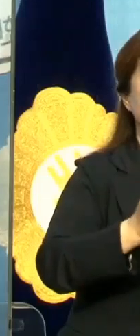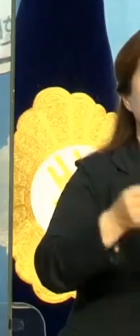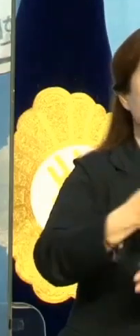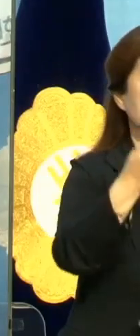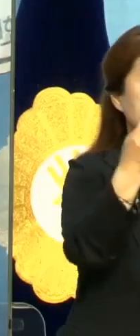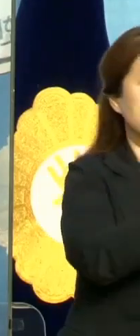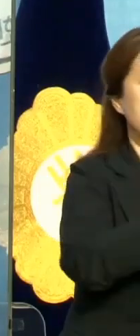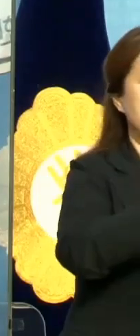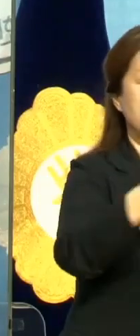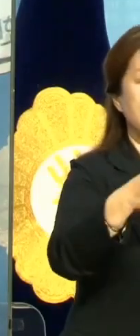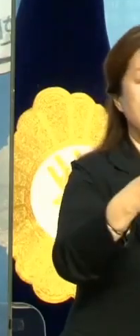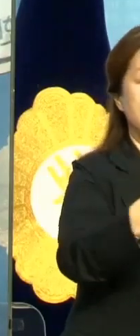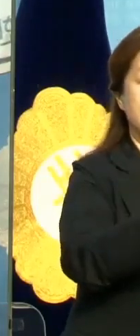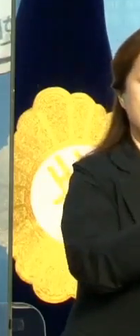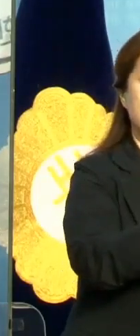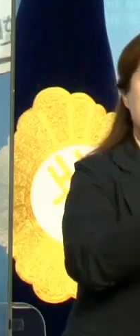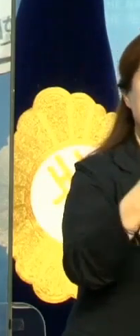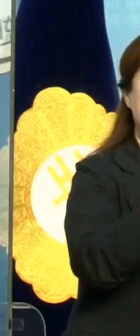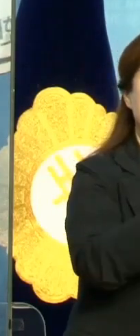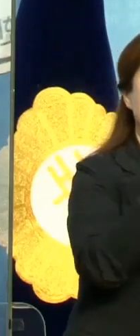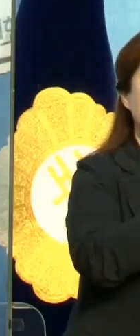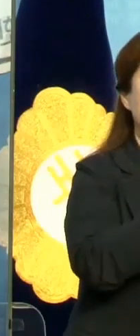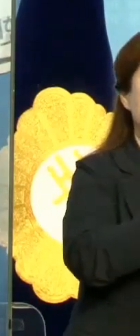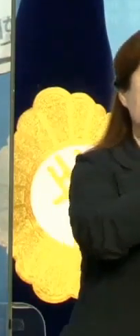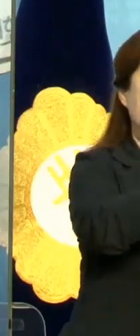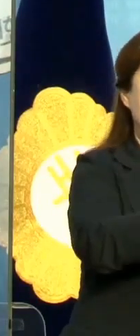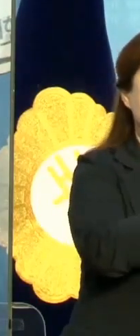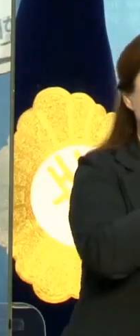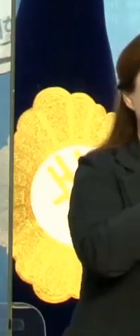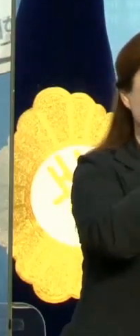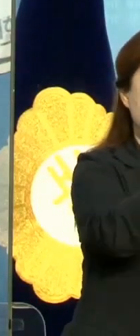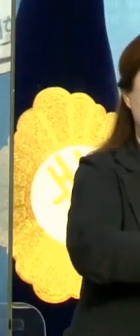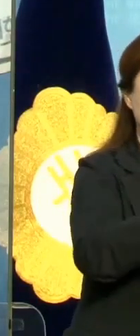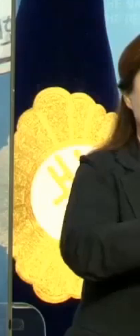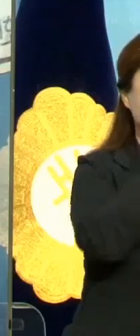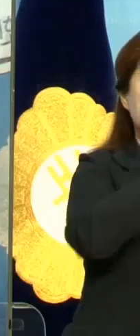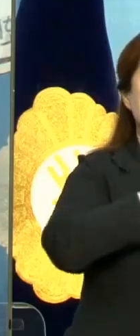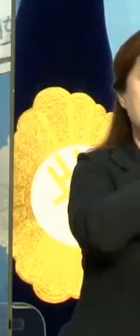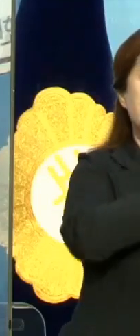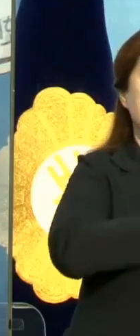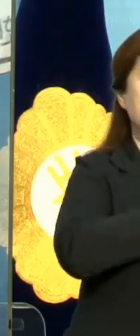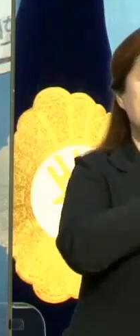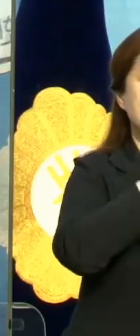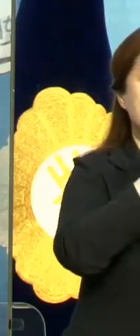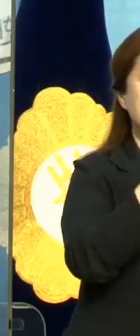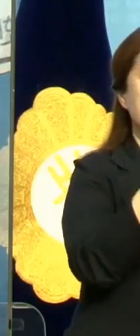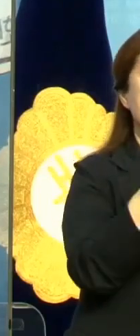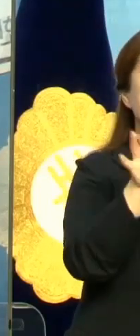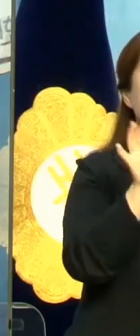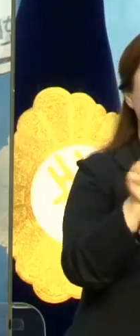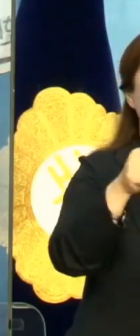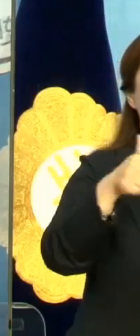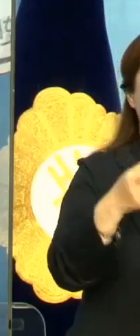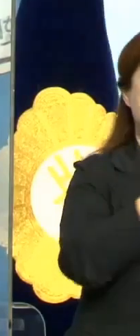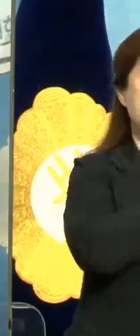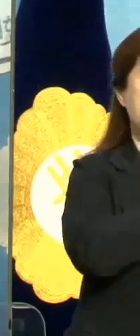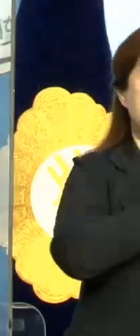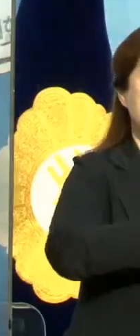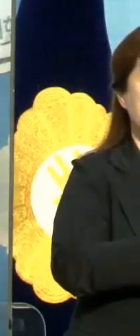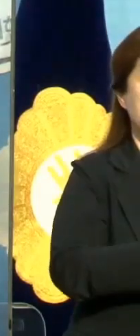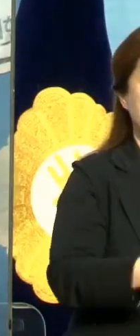부동산 부요 와 부와 재산 신고 누락 요거를 의혹을 사고 있는 김 원걸 원에 대해서는 지난 18일 긴급